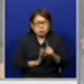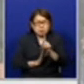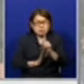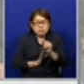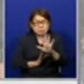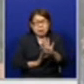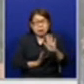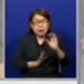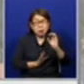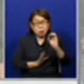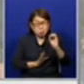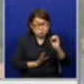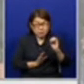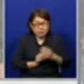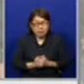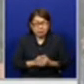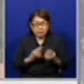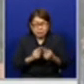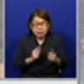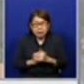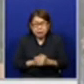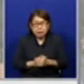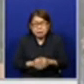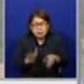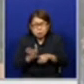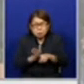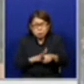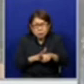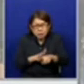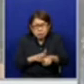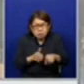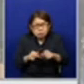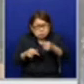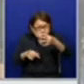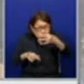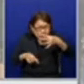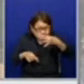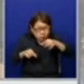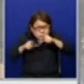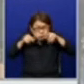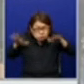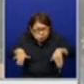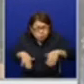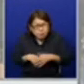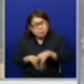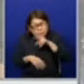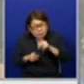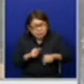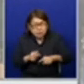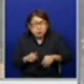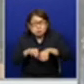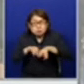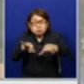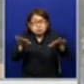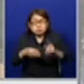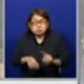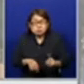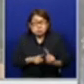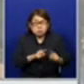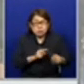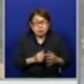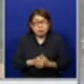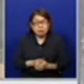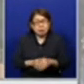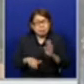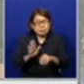ยว่าเชื้อที่กระจายเป็นดร็อปเบ็ดเนี่ยจะอยู่ได้แค่3นาทีแต่ถ้าในยุโรปนาฬิกาอยู่ถึง3ชั่วโมงเพ